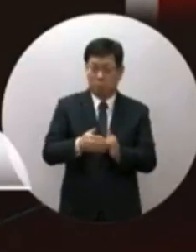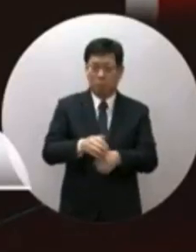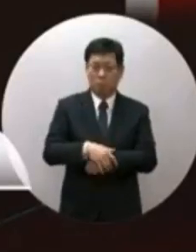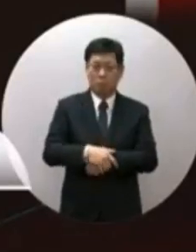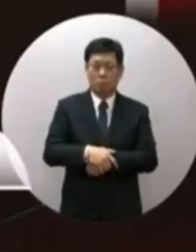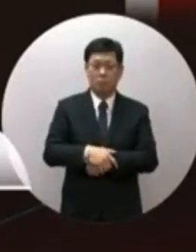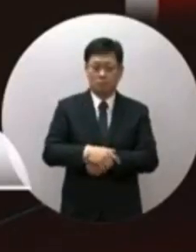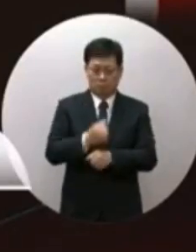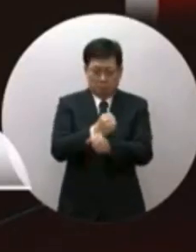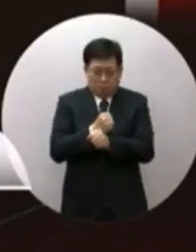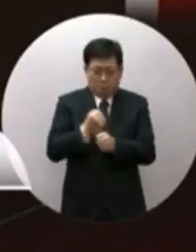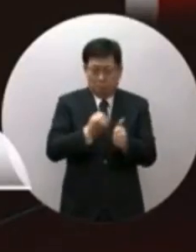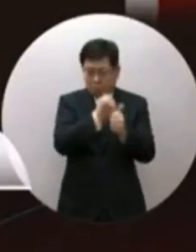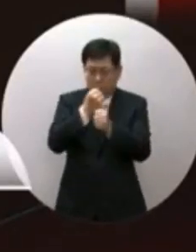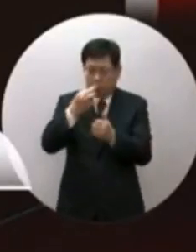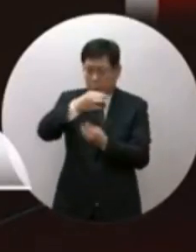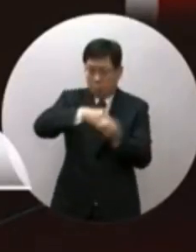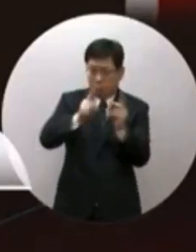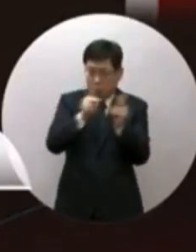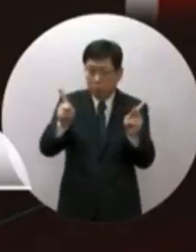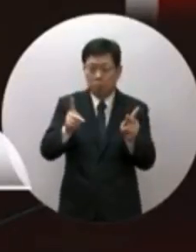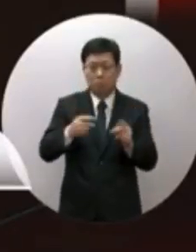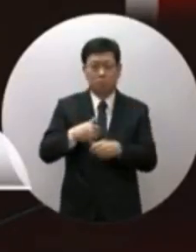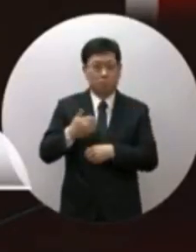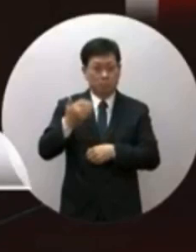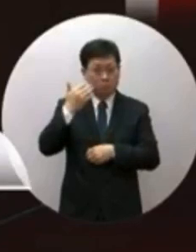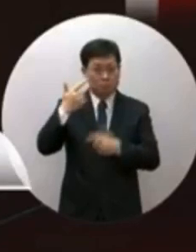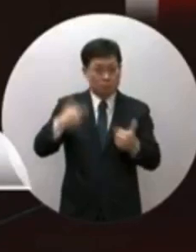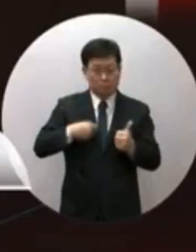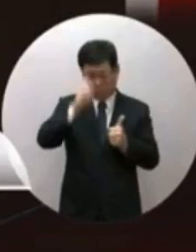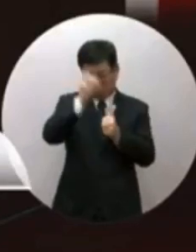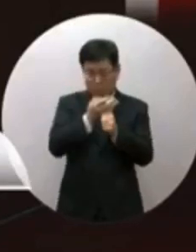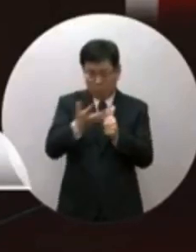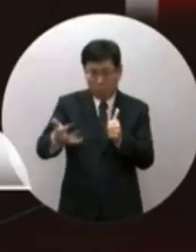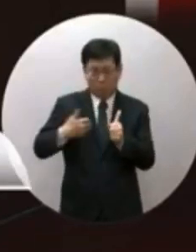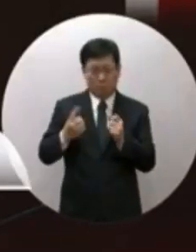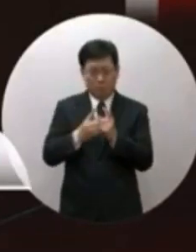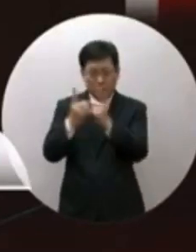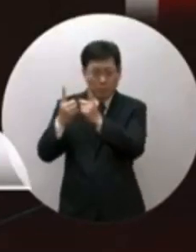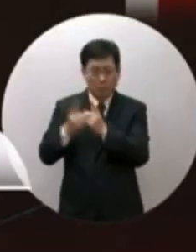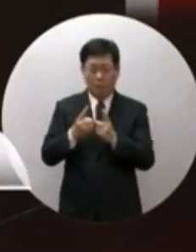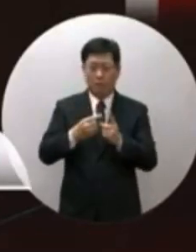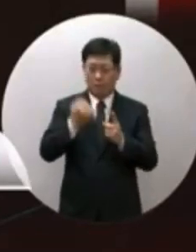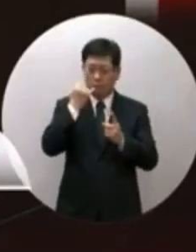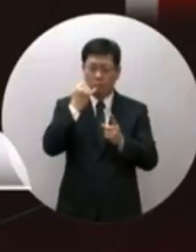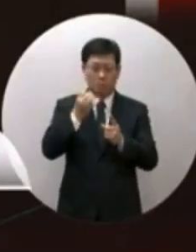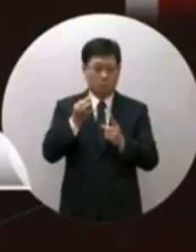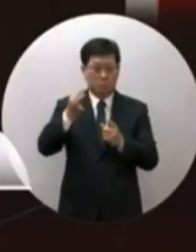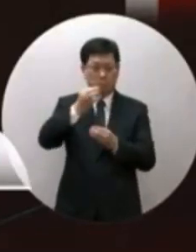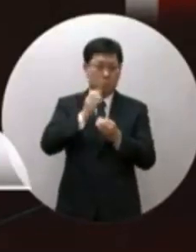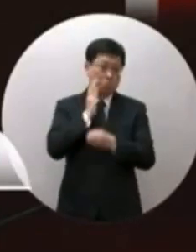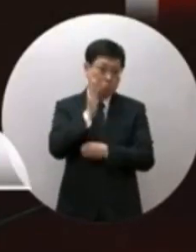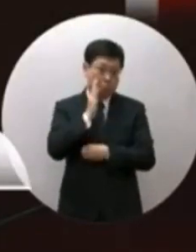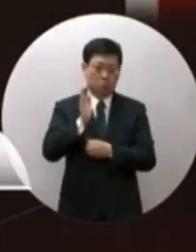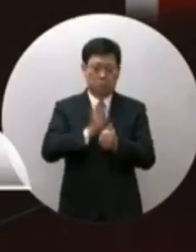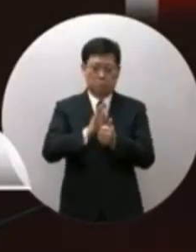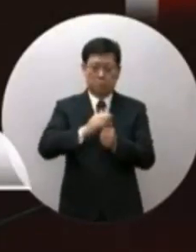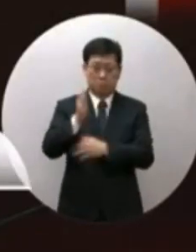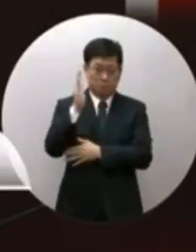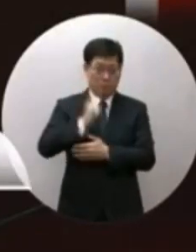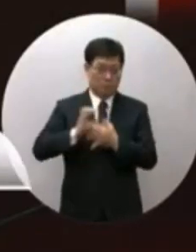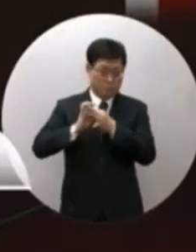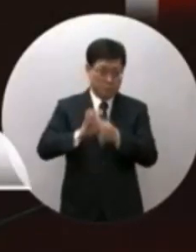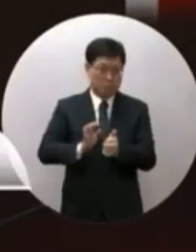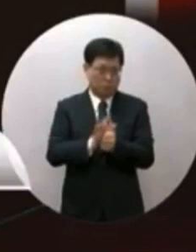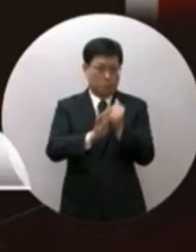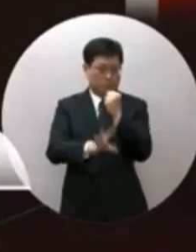并依据规定审慎控管债务，备于疫情危机中维持财政稳健，为国家永续发展